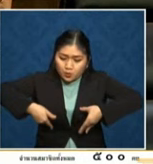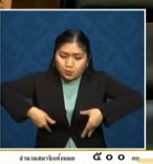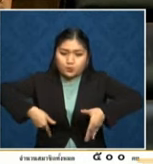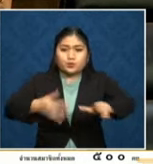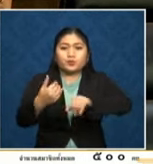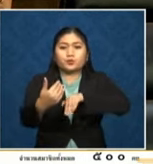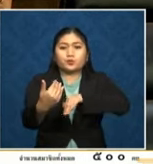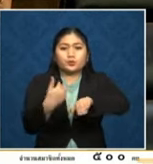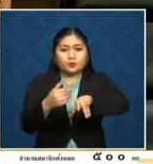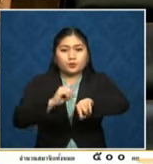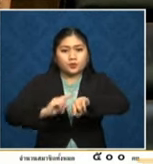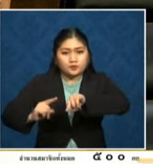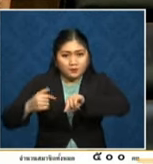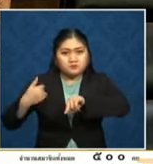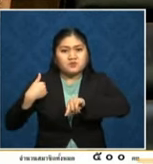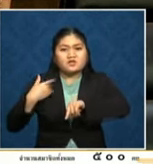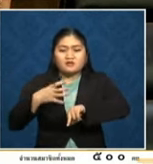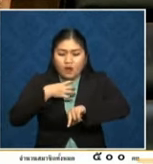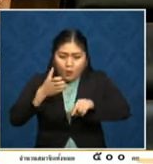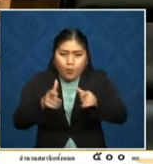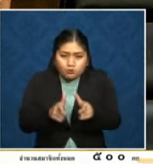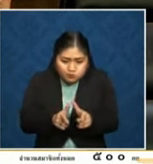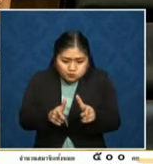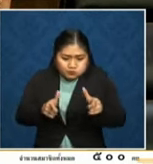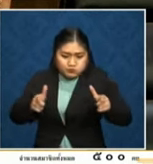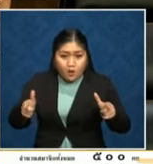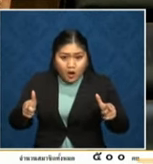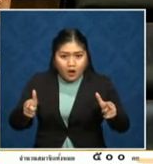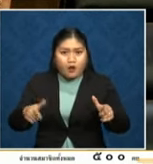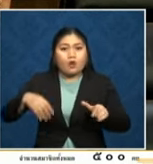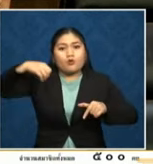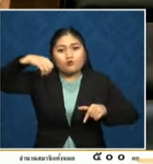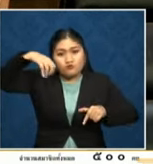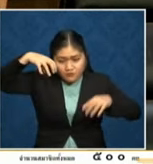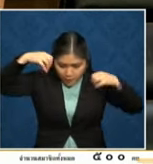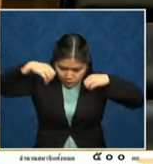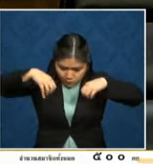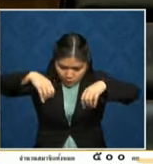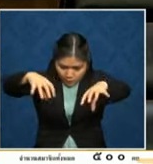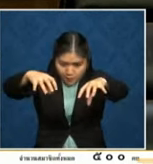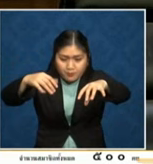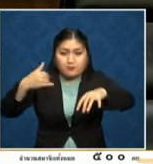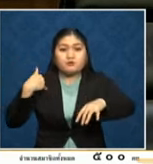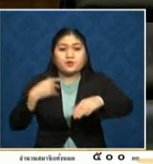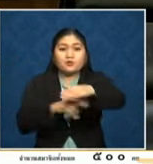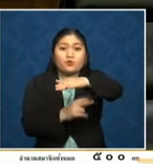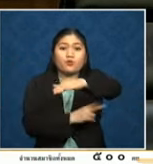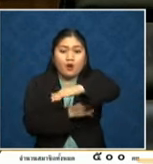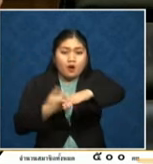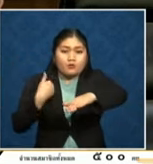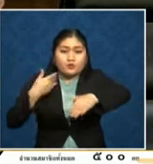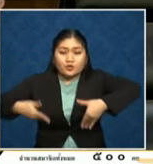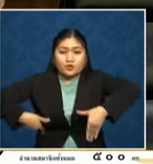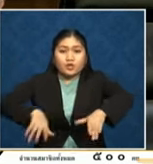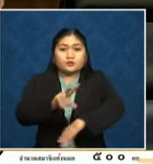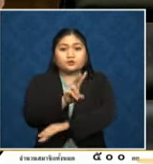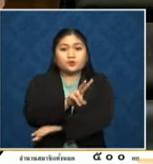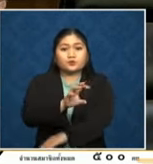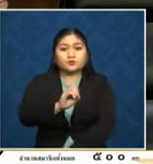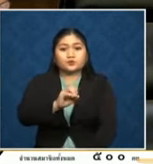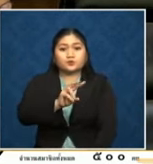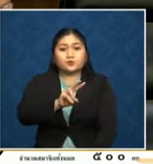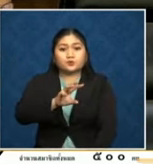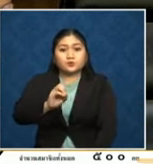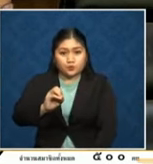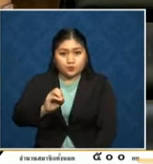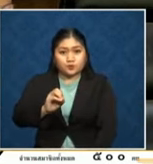รไปมาก็ขอขยายถนนขอไฟฟ้าแสงสว่างถนนทางหลวงสาย